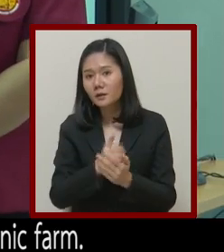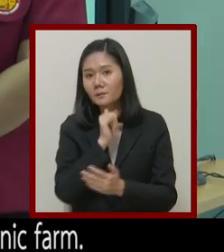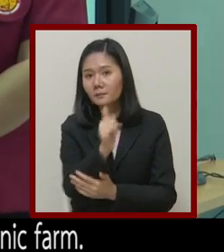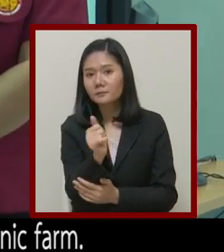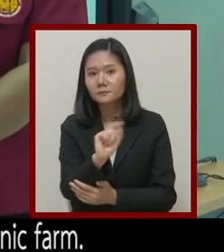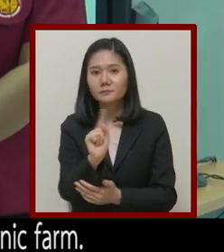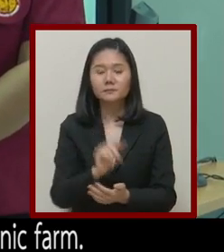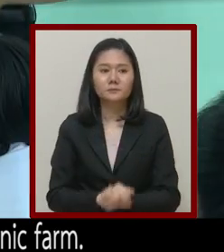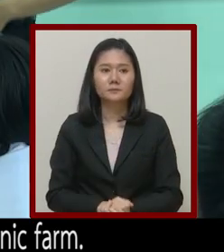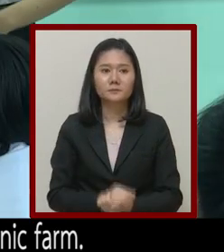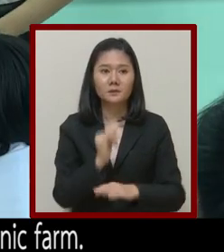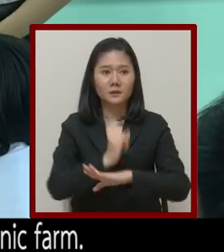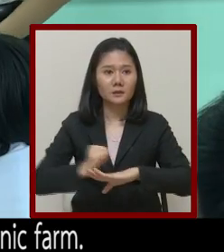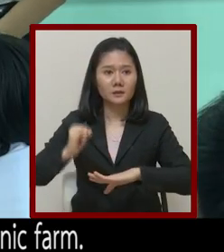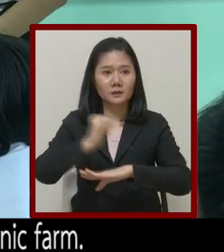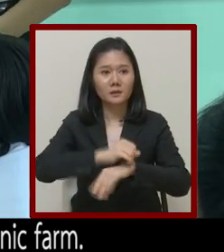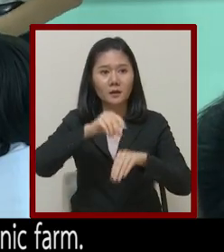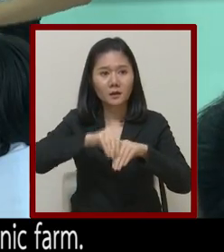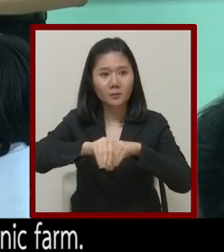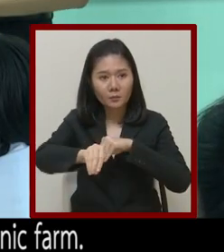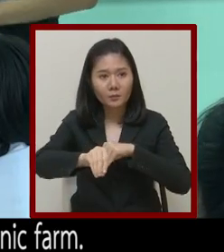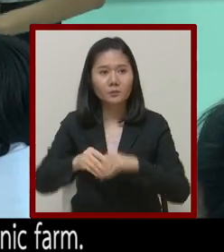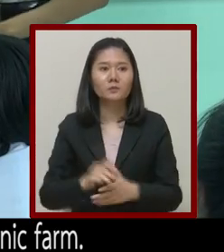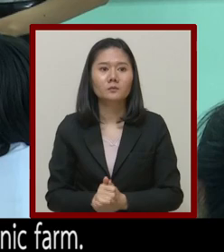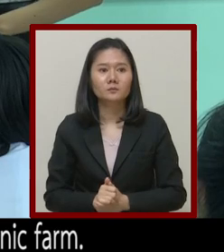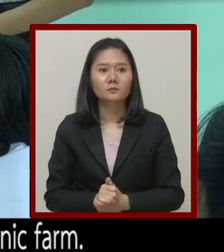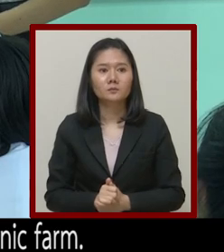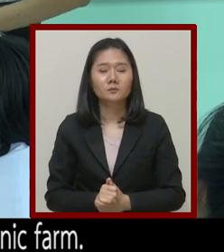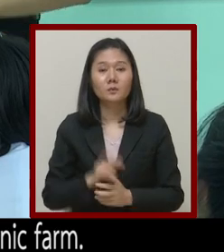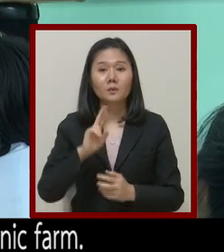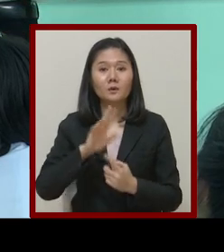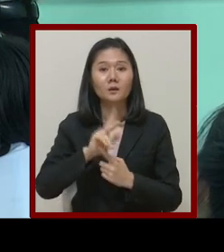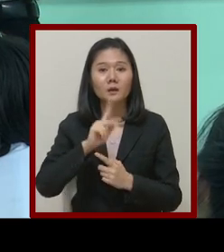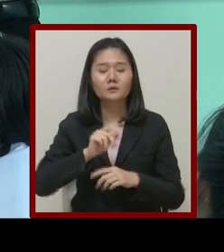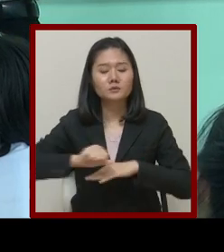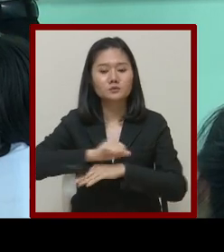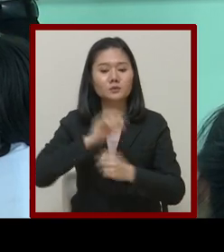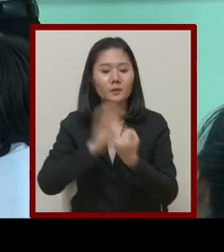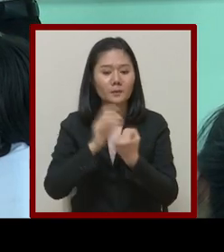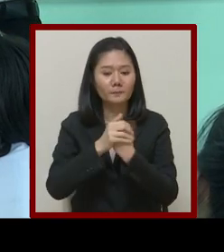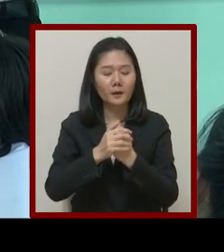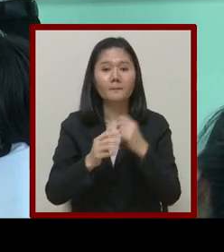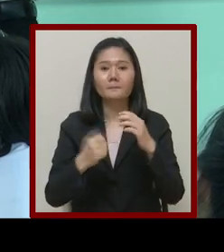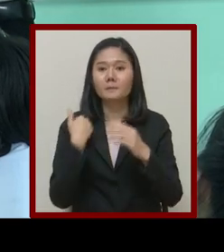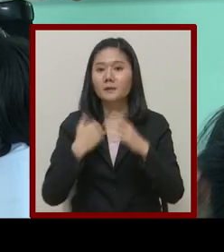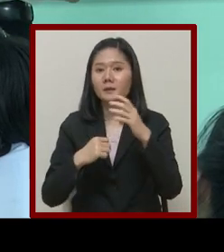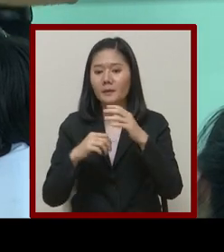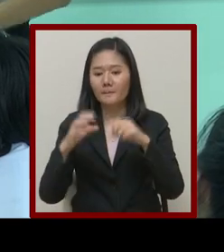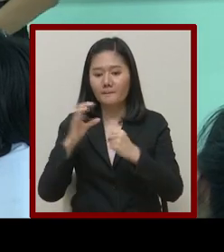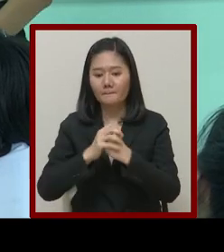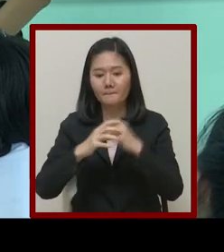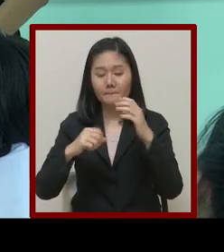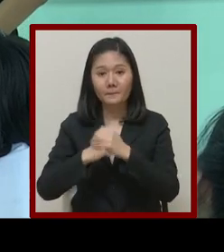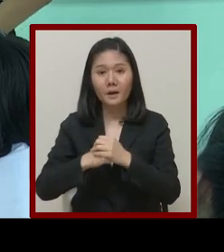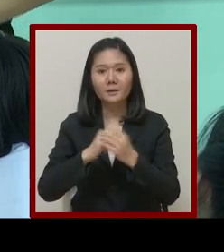ก็คือไร่ปลูกรักนะครับก็เป็นสวนผักออร์แกนิกนะครับก็จะปลูกผักออร์แกนิกนะครับก็อย่